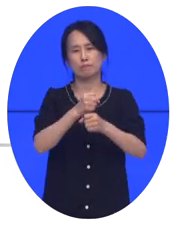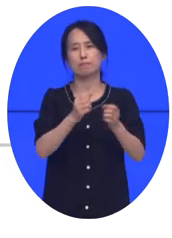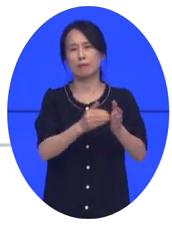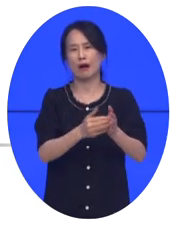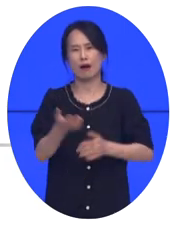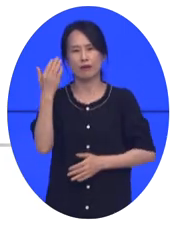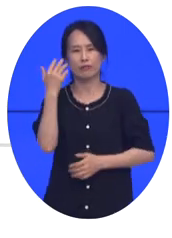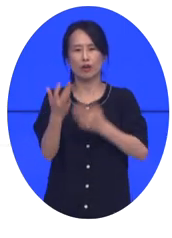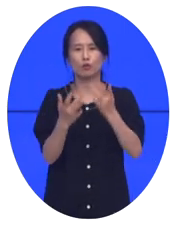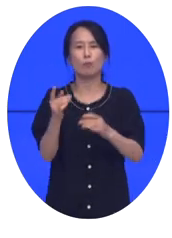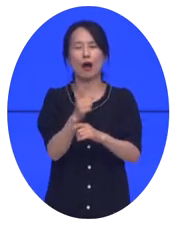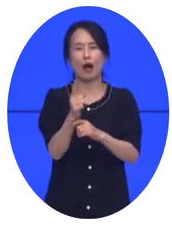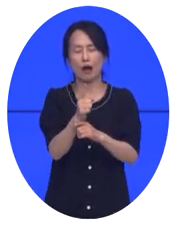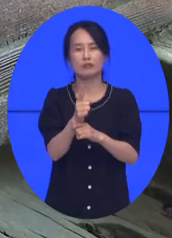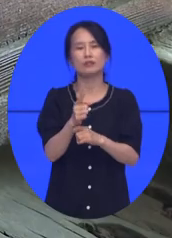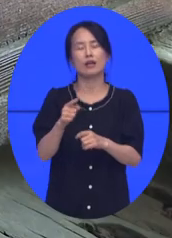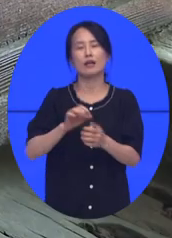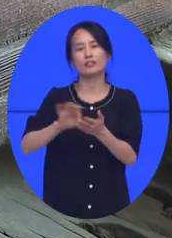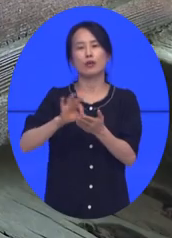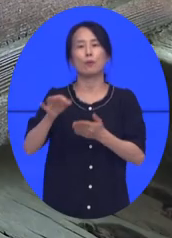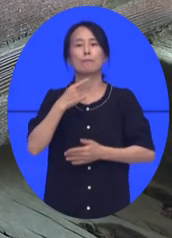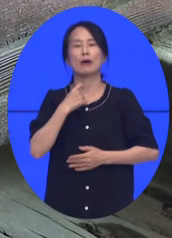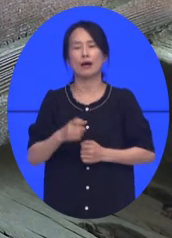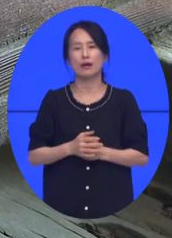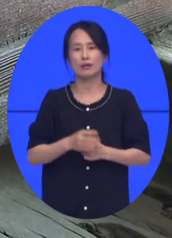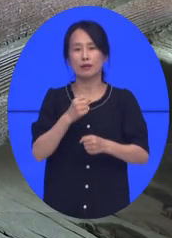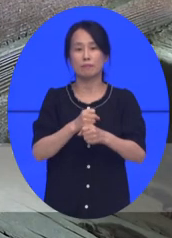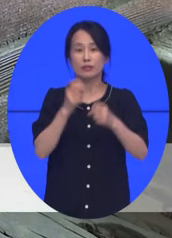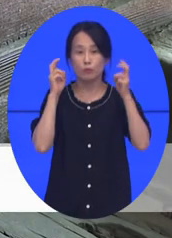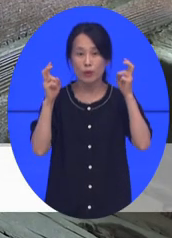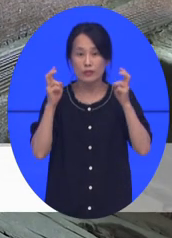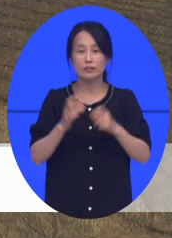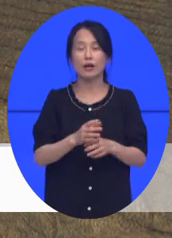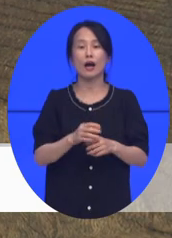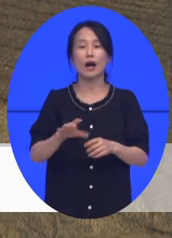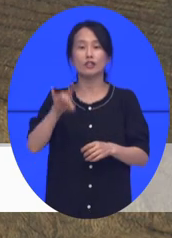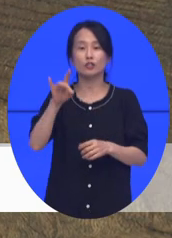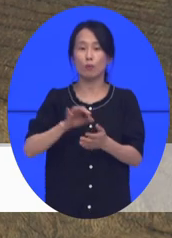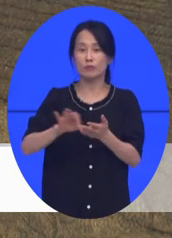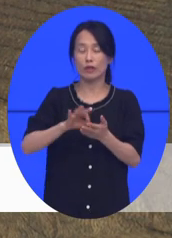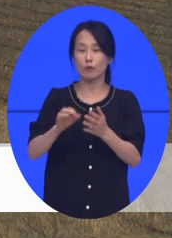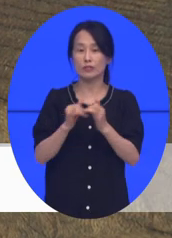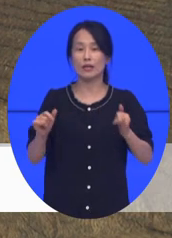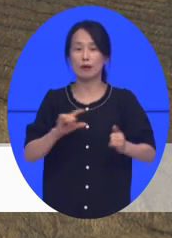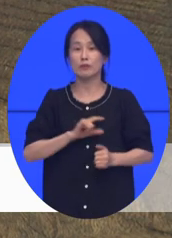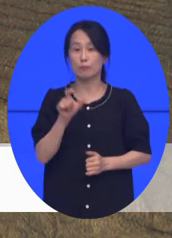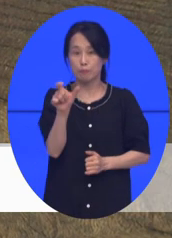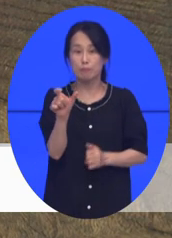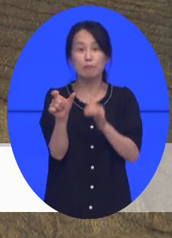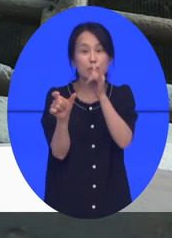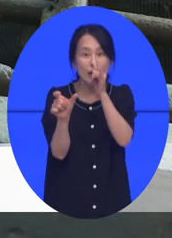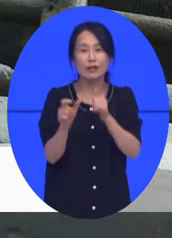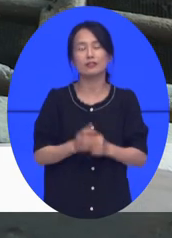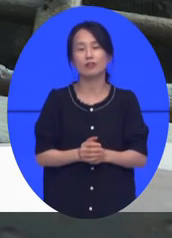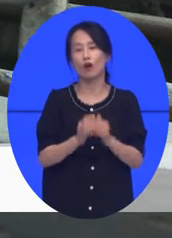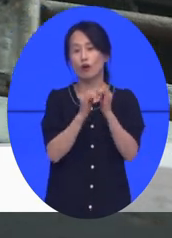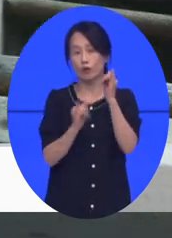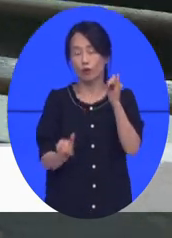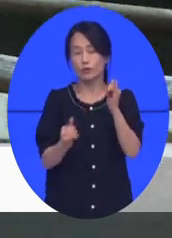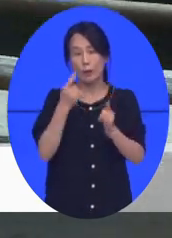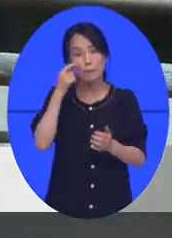소방차 역할을 톡톡히 했습니다 제작회사와 도입년도 처음 사용한 소방대 이름이 적혀 있어 소방역사는